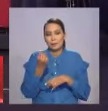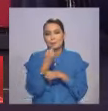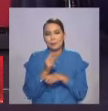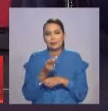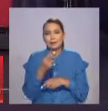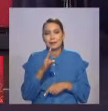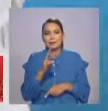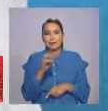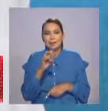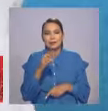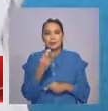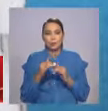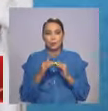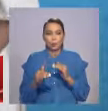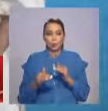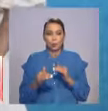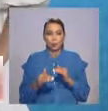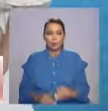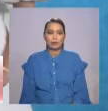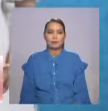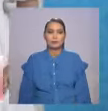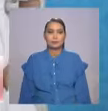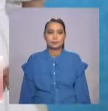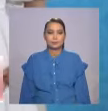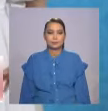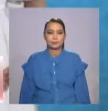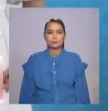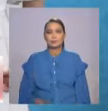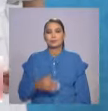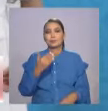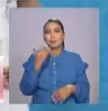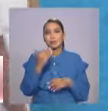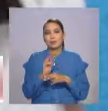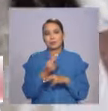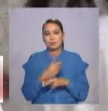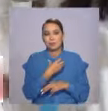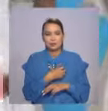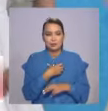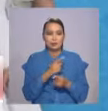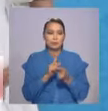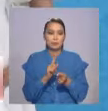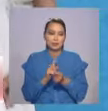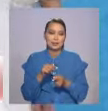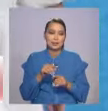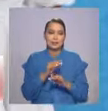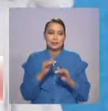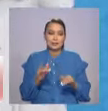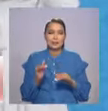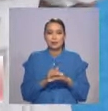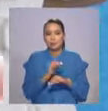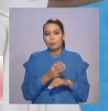национальном уровне. В основном мы детям даем нравственное воспитание, приучаем детей к доброте,